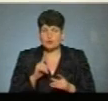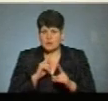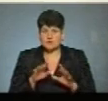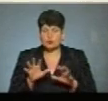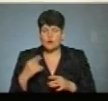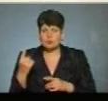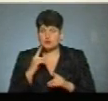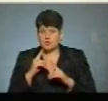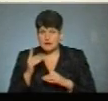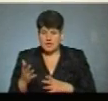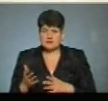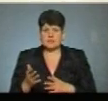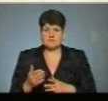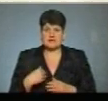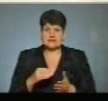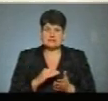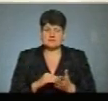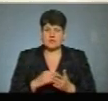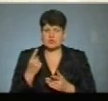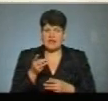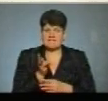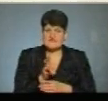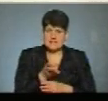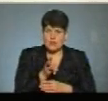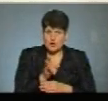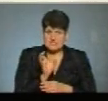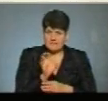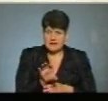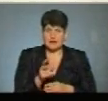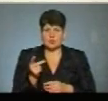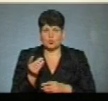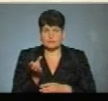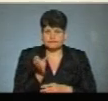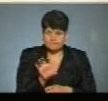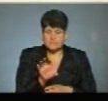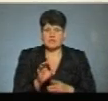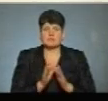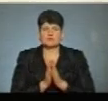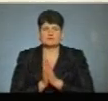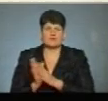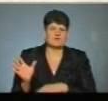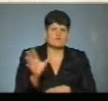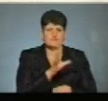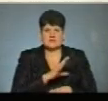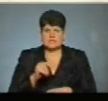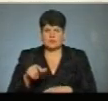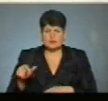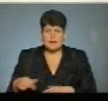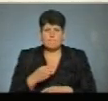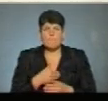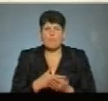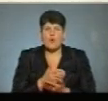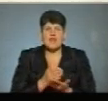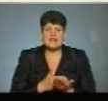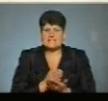ради, головою обласної ради, також мій, ми записали одне відеозвернення, друге, і в якому закликали всіх